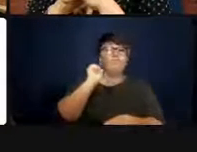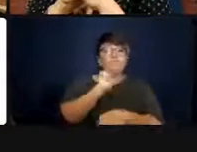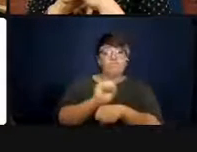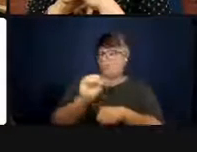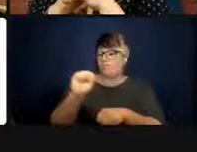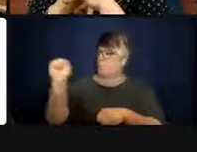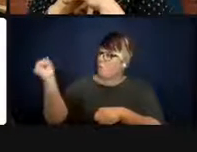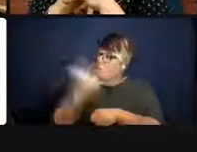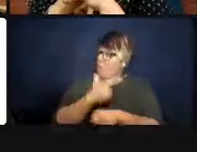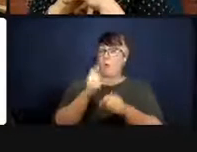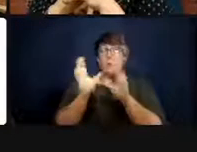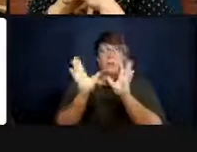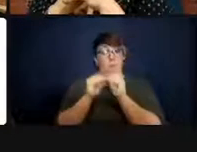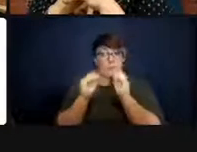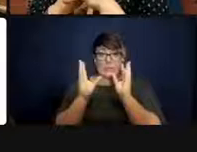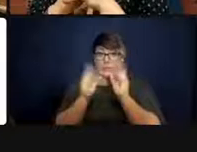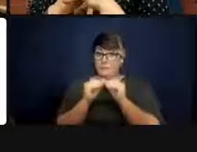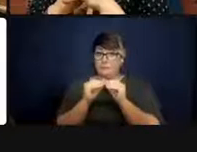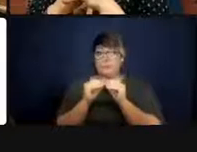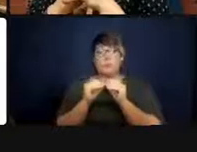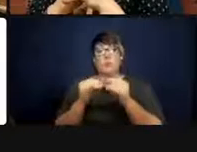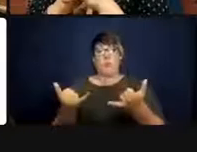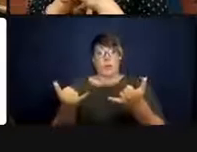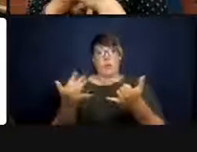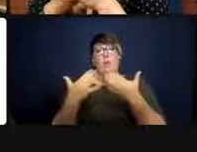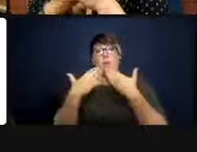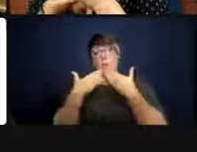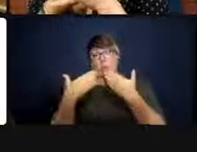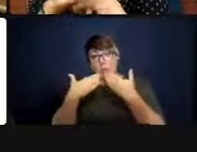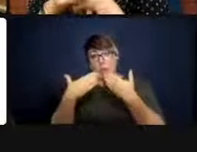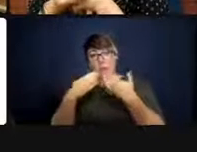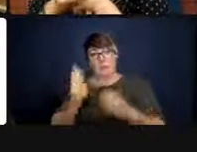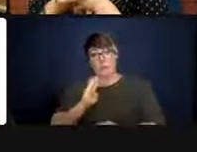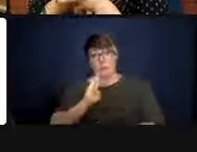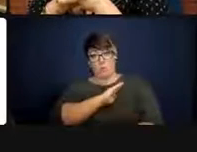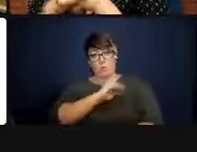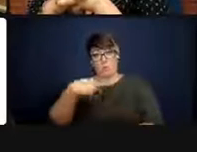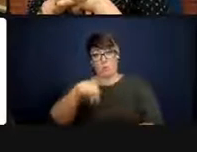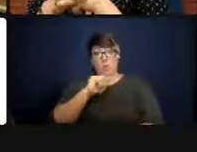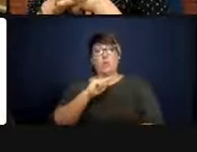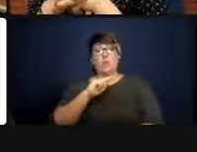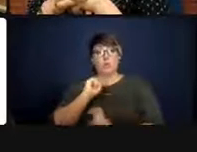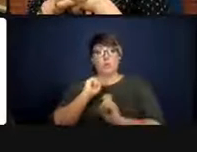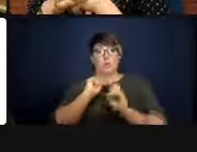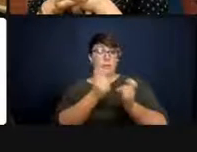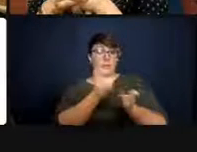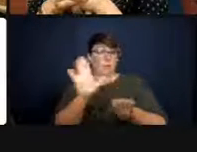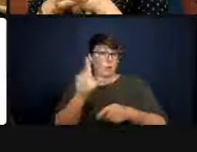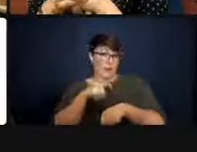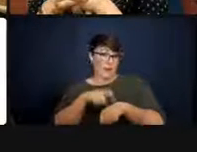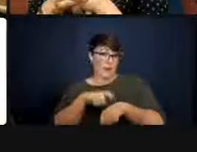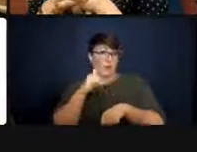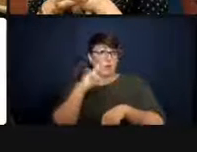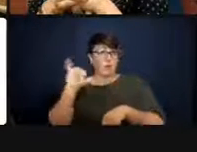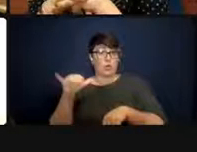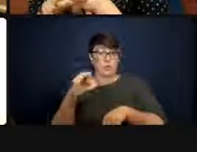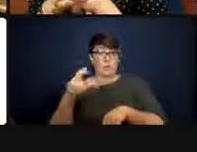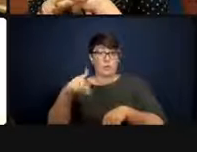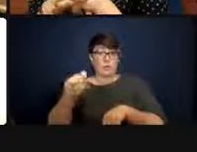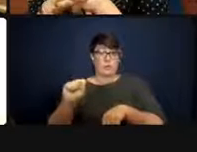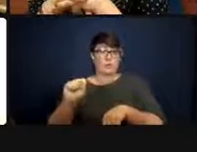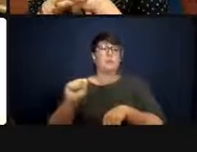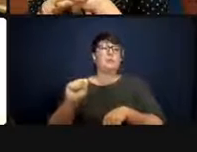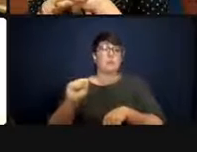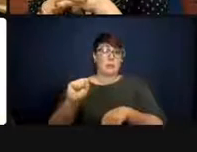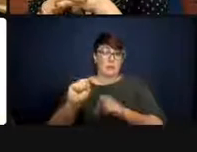الآن، وأود أن أنتهز هذه الفرصة وأشكر أعضاء المجلس طبعا على تخصيص وقتهم للجي